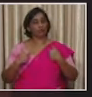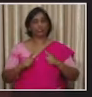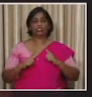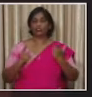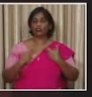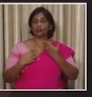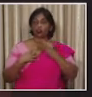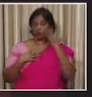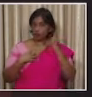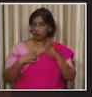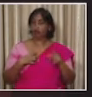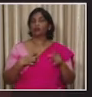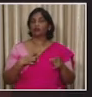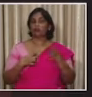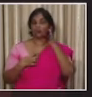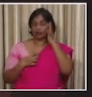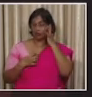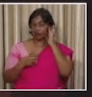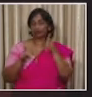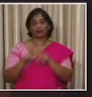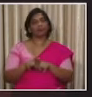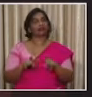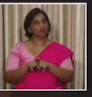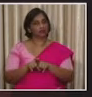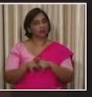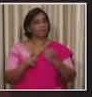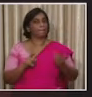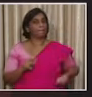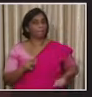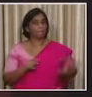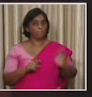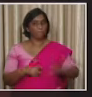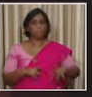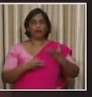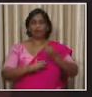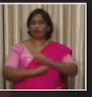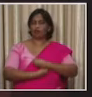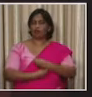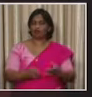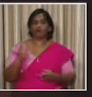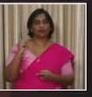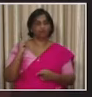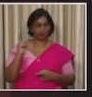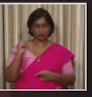කියන සිහින මාලිගාවයි බංග්ලාදේශයේ කුඩුපට්ටංගුනේ.